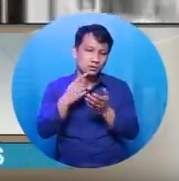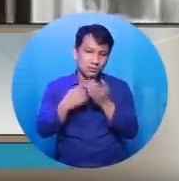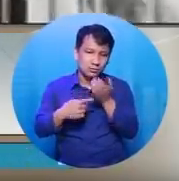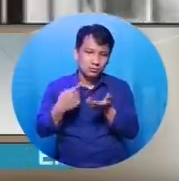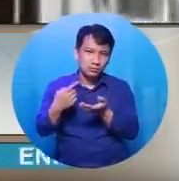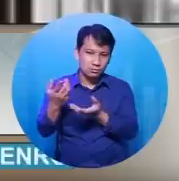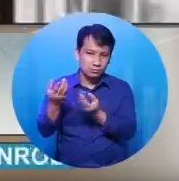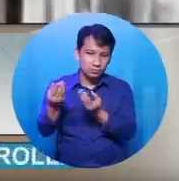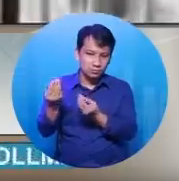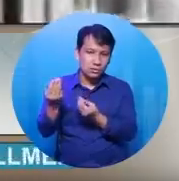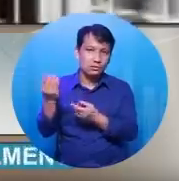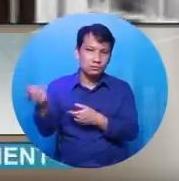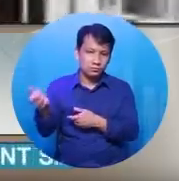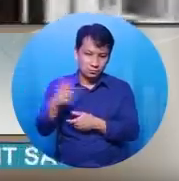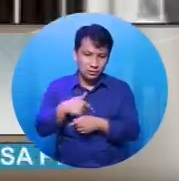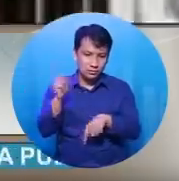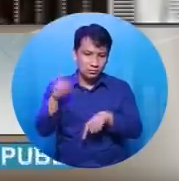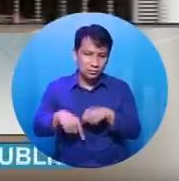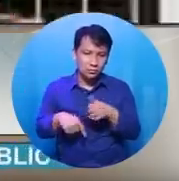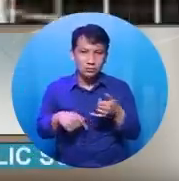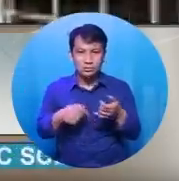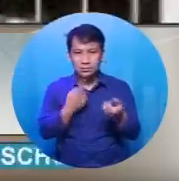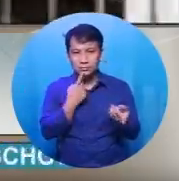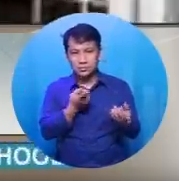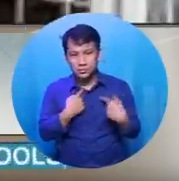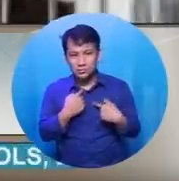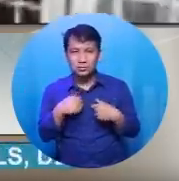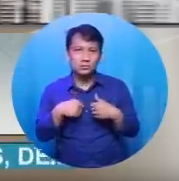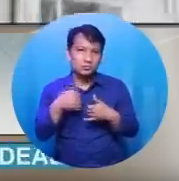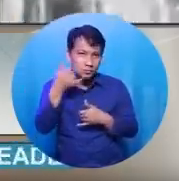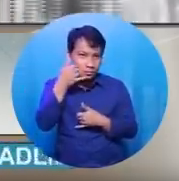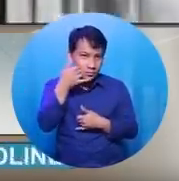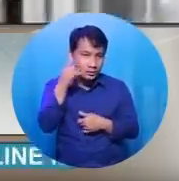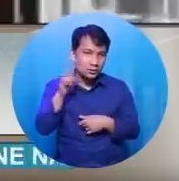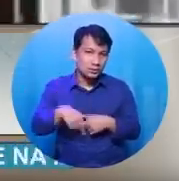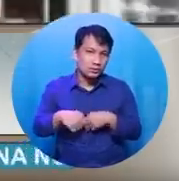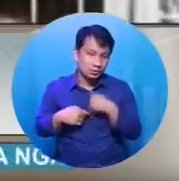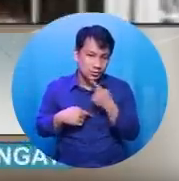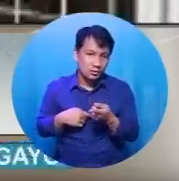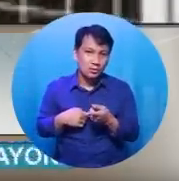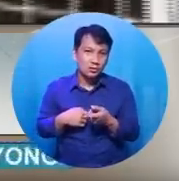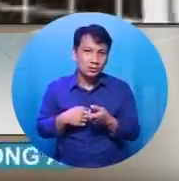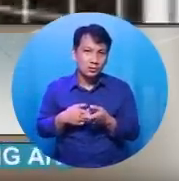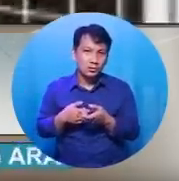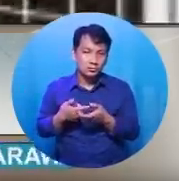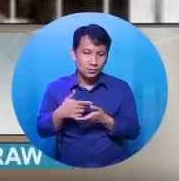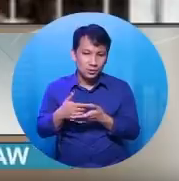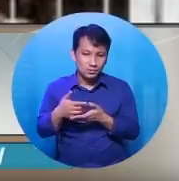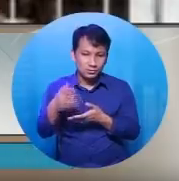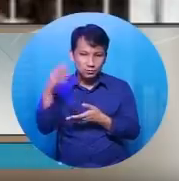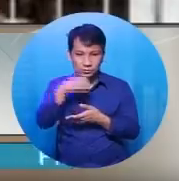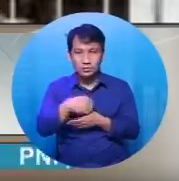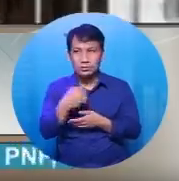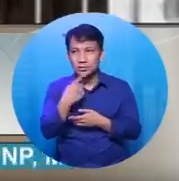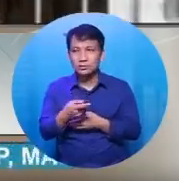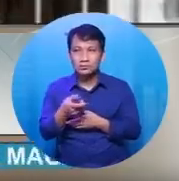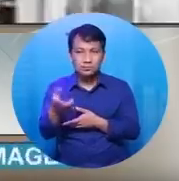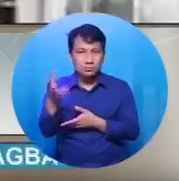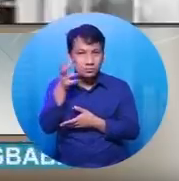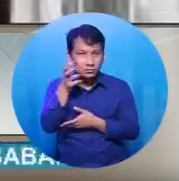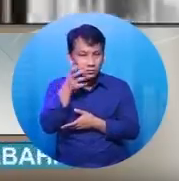kami update, sir, hindi na po sinasagot ang tawag po namin. Bako tinandaan po nila yung telepono na number na tawag okay. Namin.